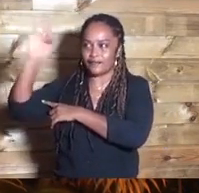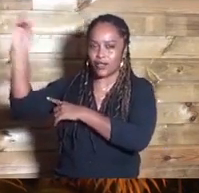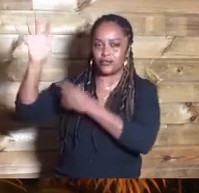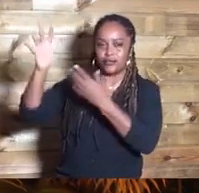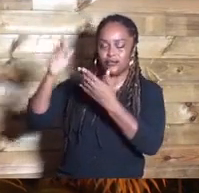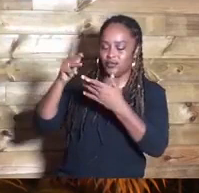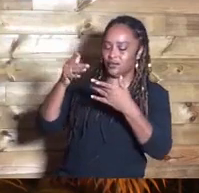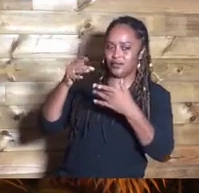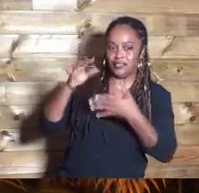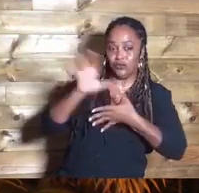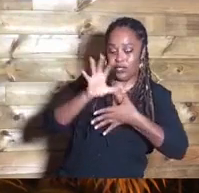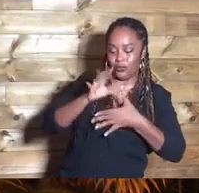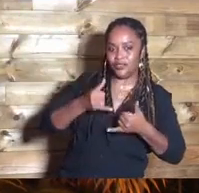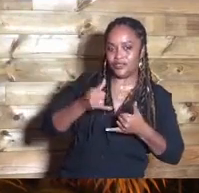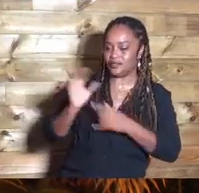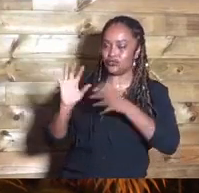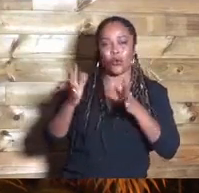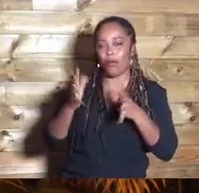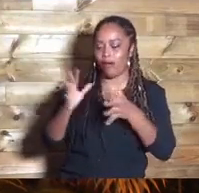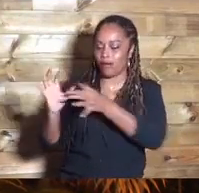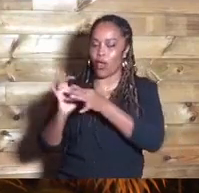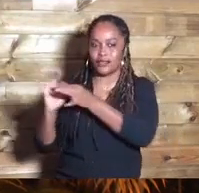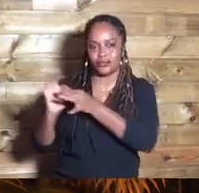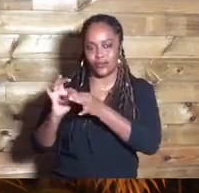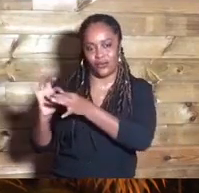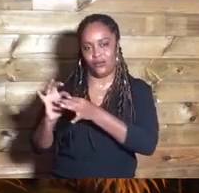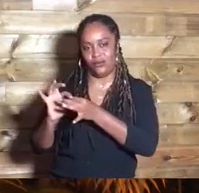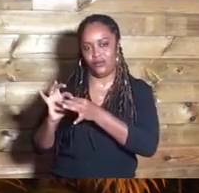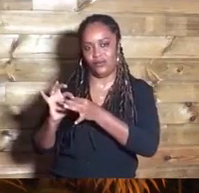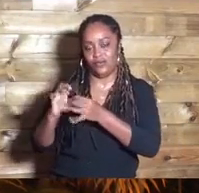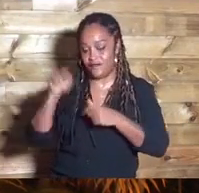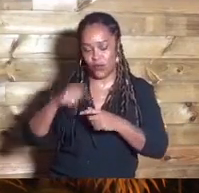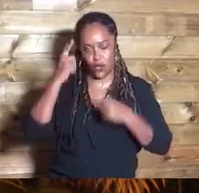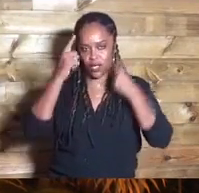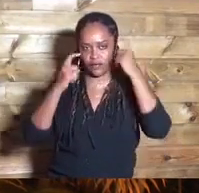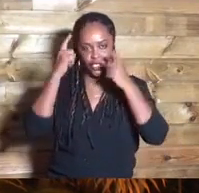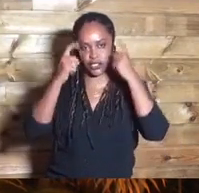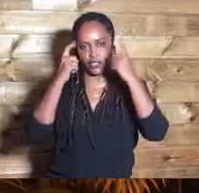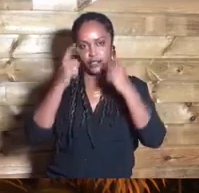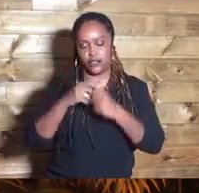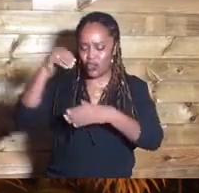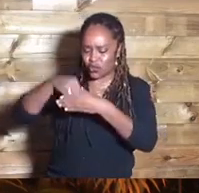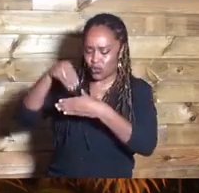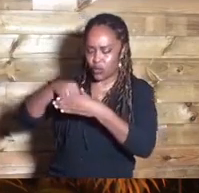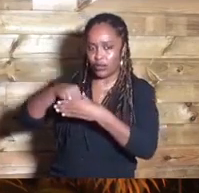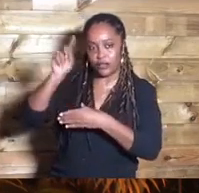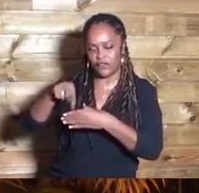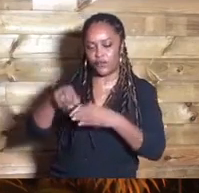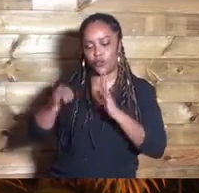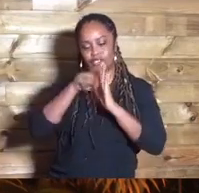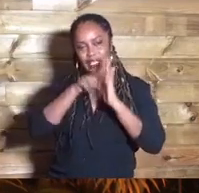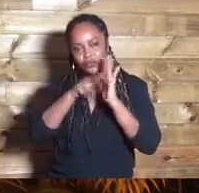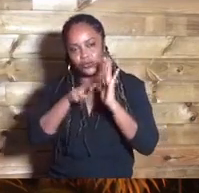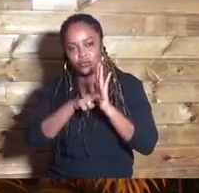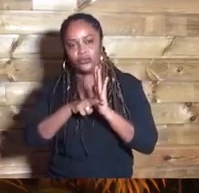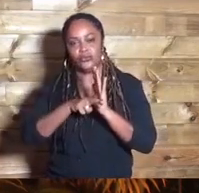à mener son projet au-delà des élections. De cette initiative doit émerger une évolution statutaire